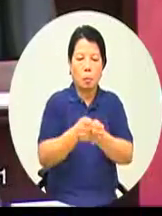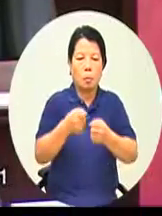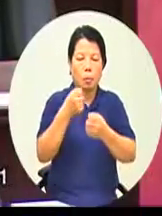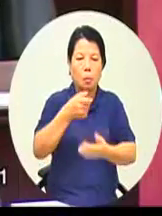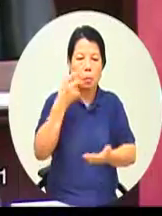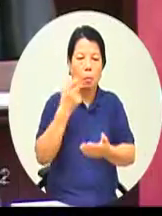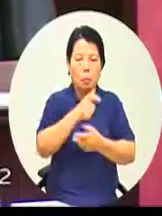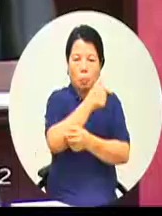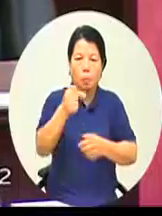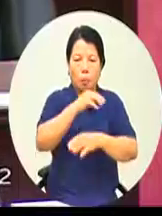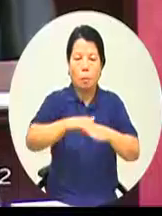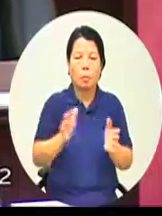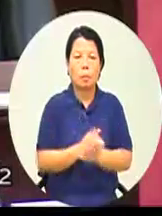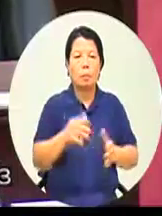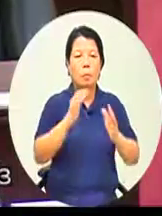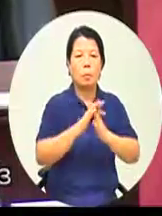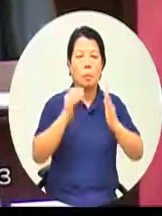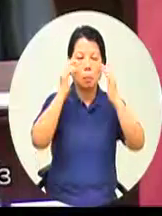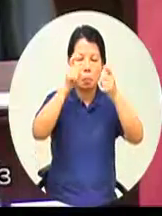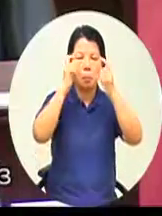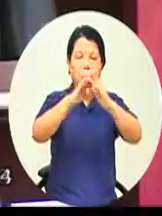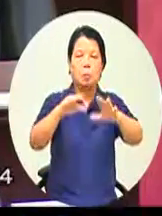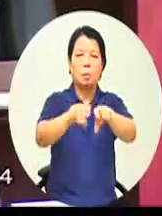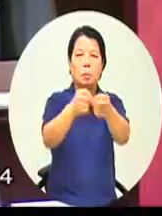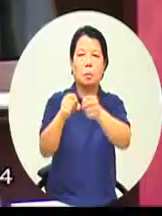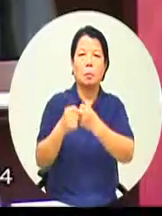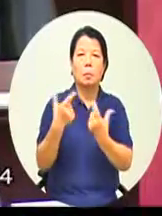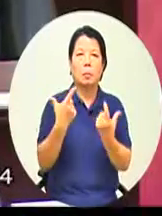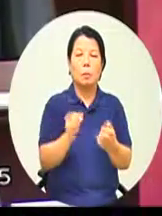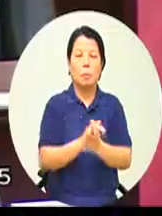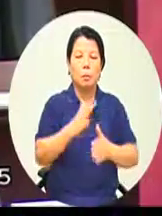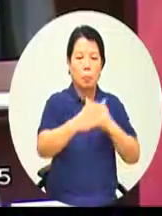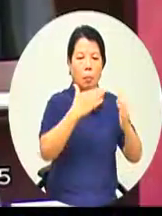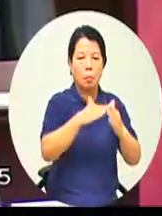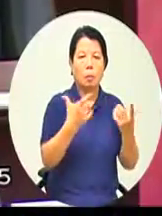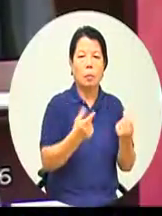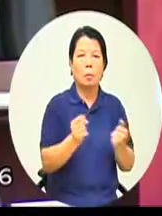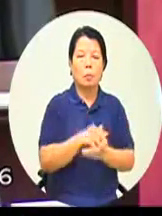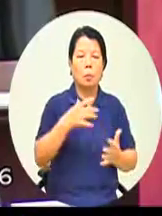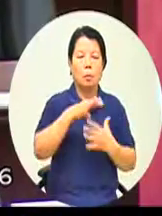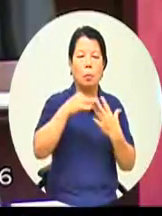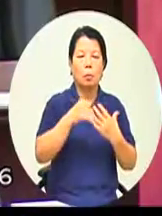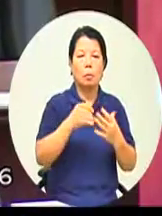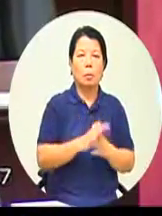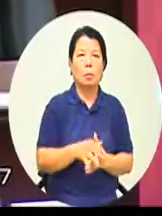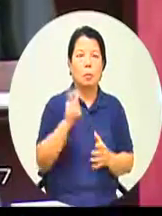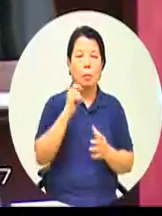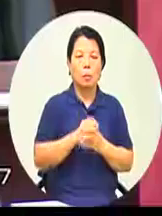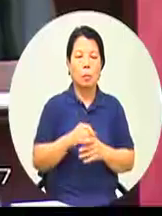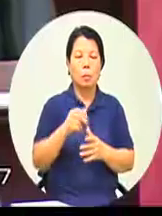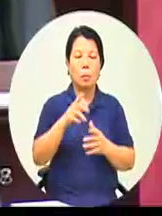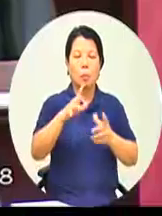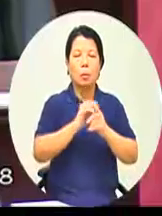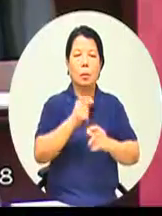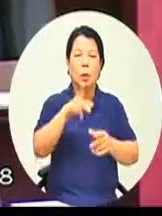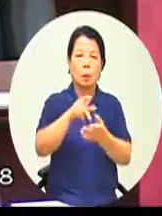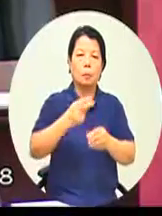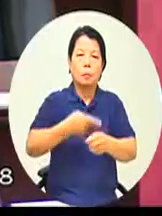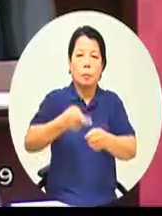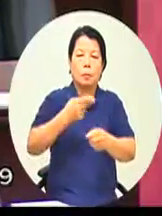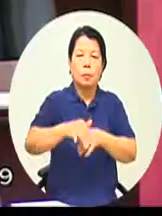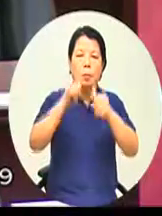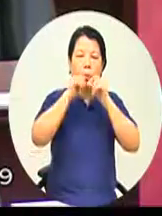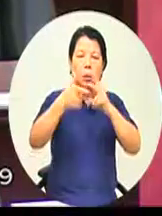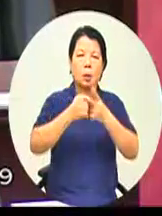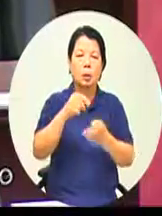市区的市容的部分，很多的学校，比如说在我的选区紫光科寮国小还有包括